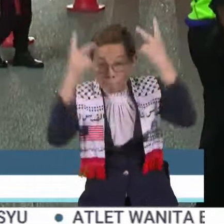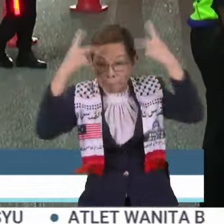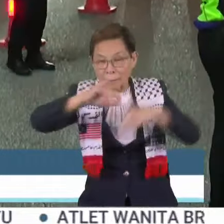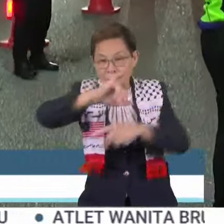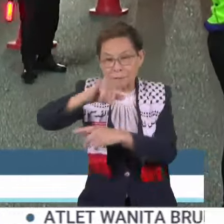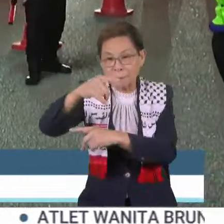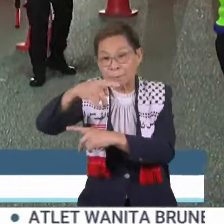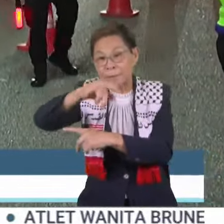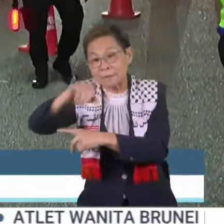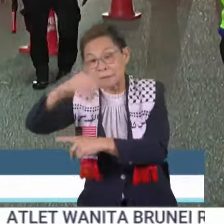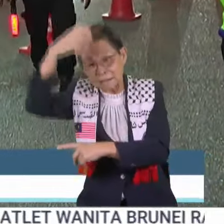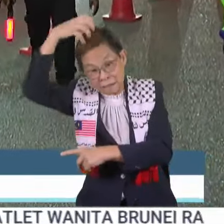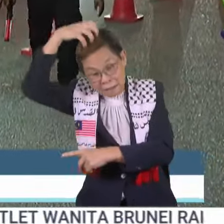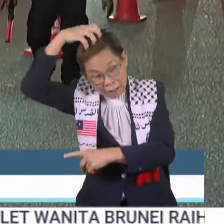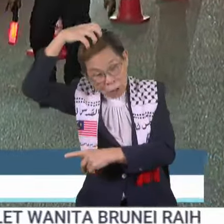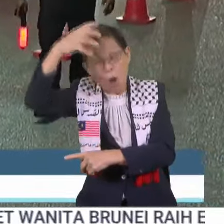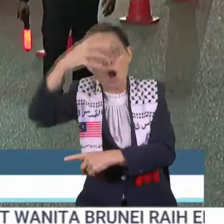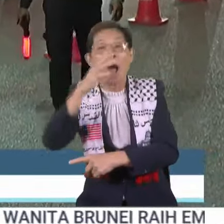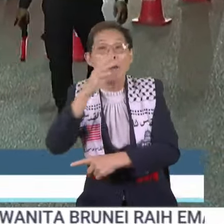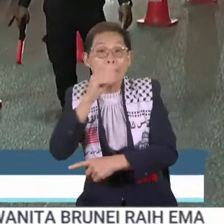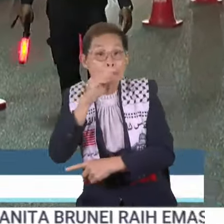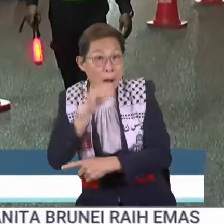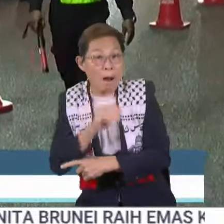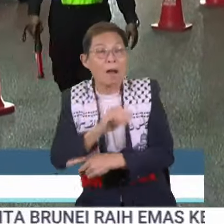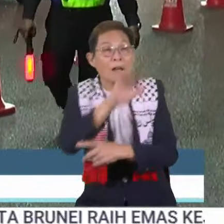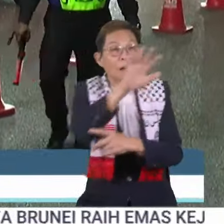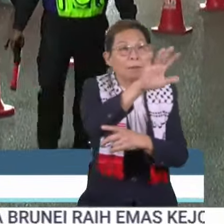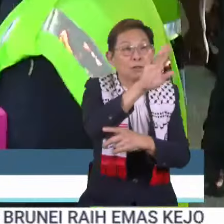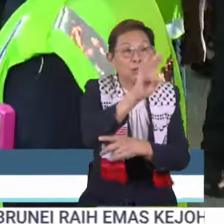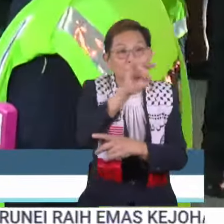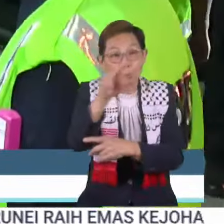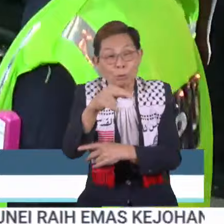JPJ Selangor, Dato' Ahmad Kamarul Zaman Mehat berkata